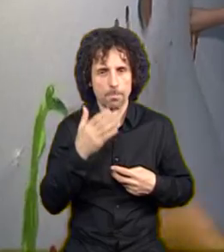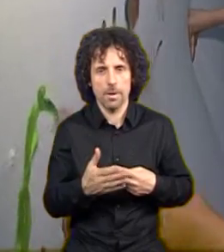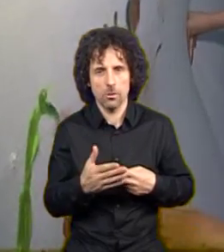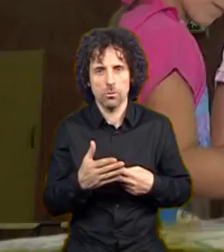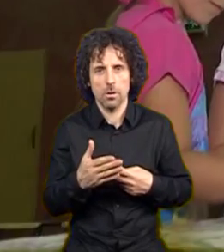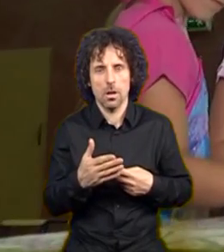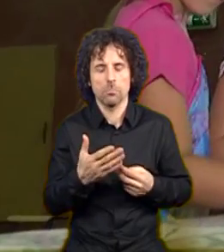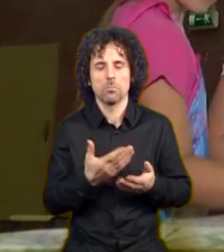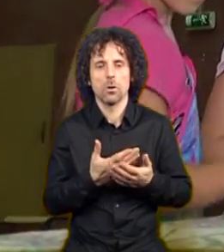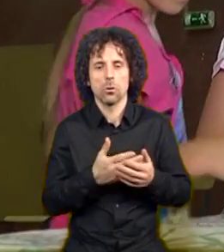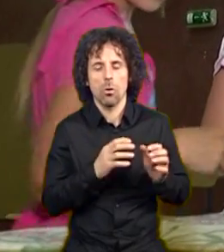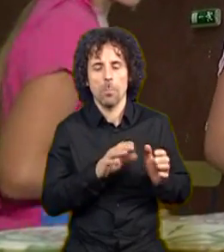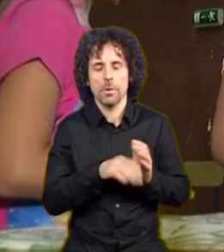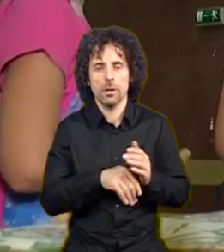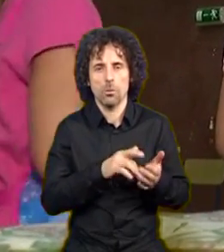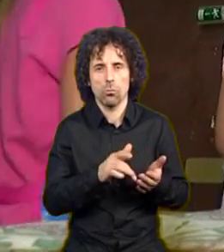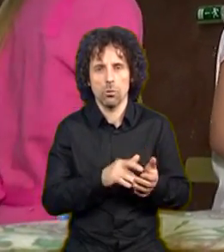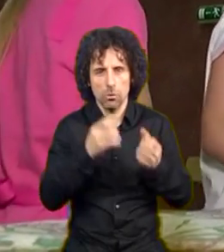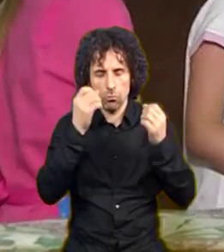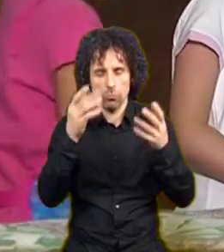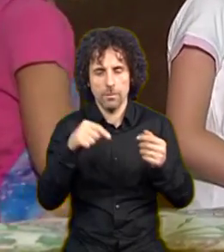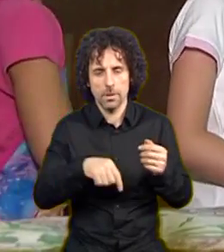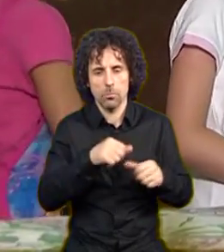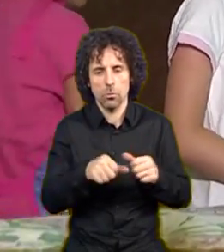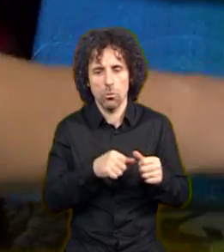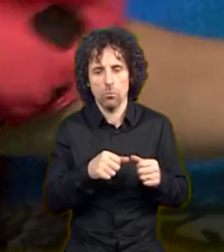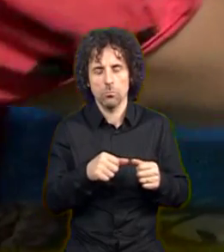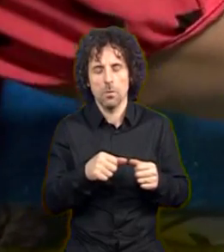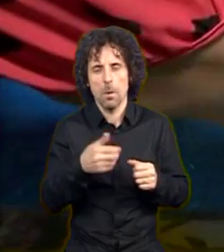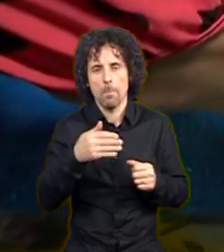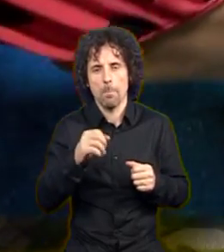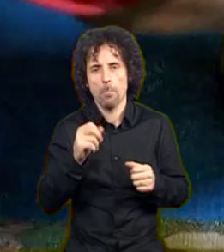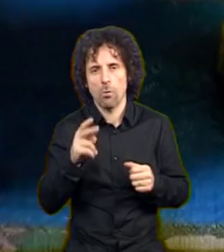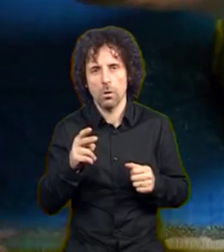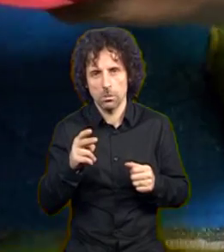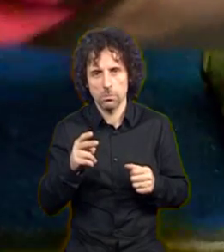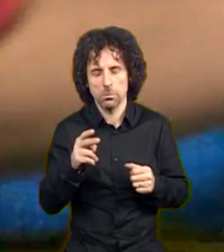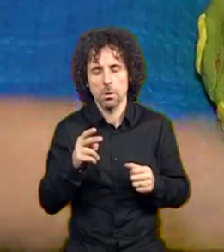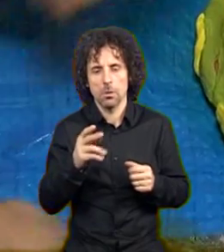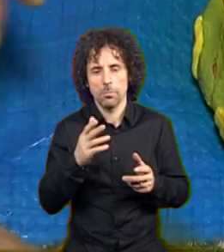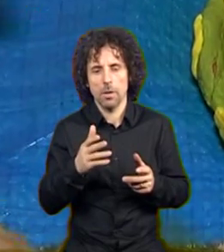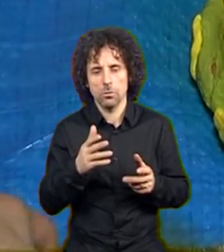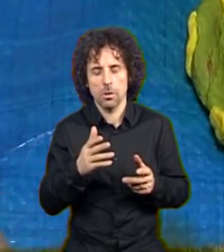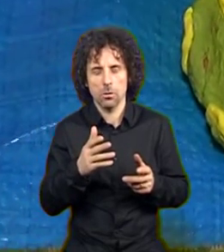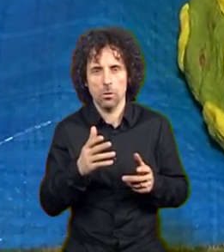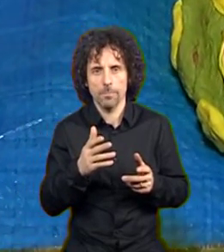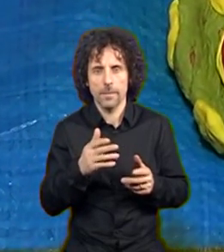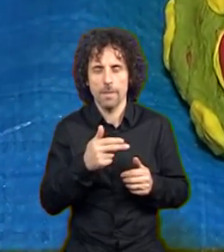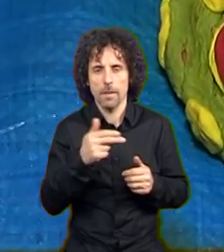narzekać na nudę. Zadba o to m.in. Miejski Ośrodek Kultury. W tym roku już w samym MOK-u będzie temat